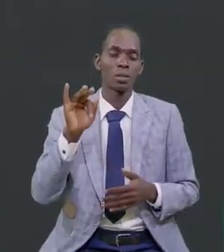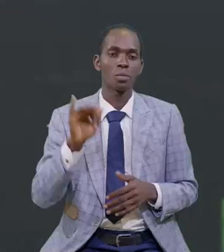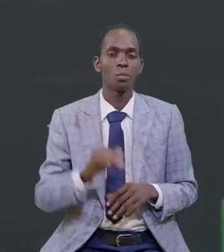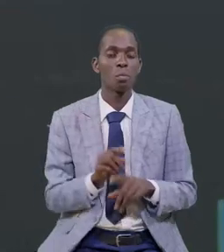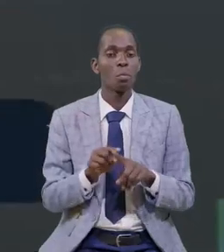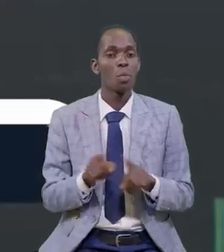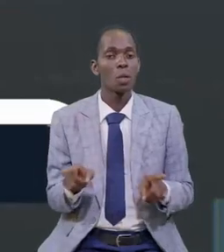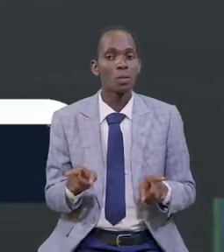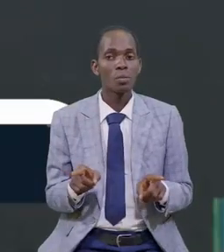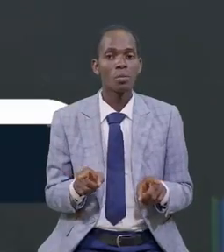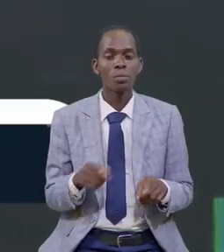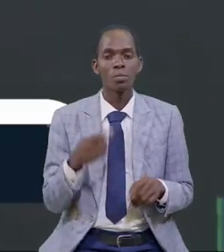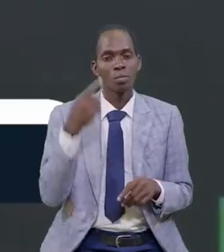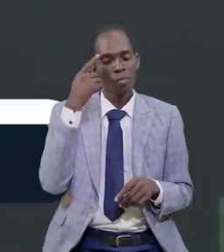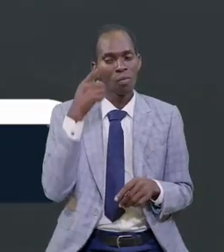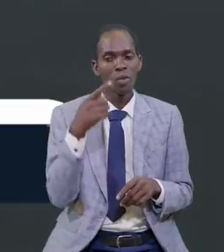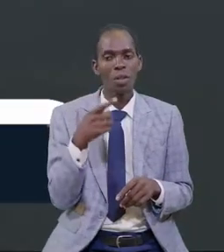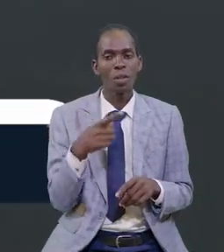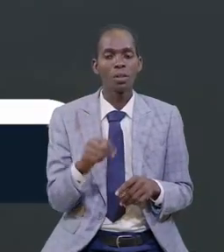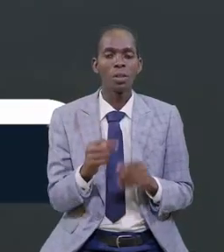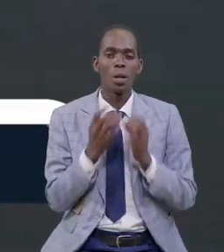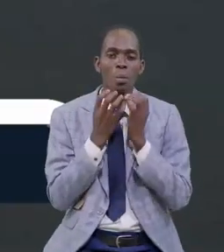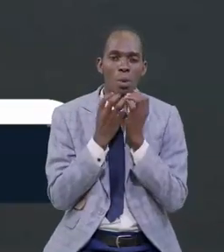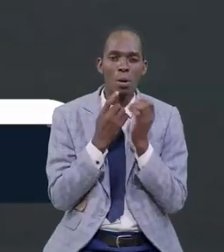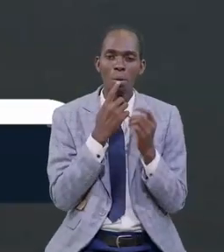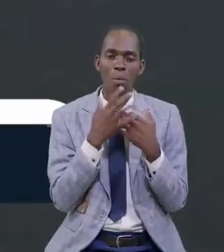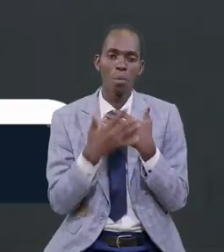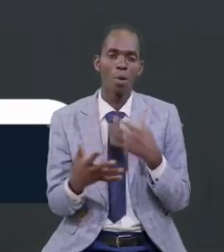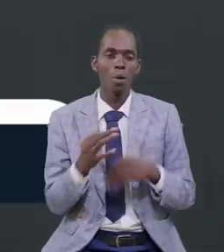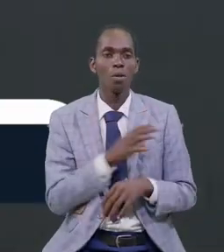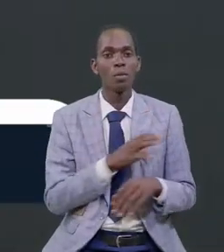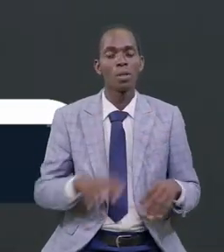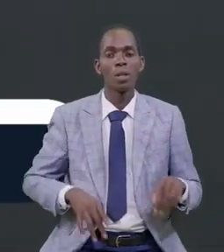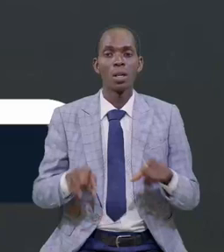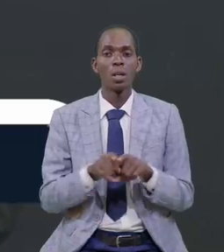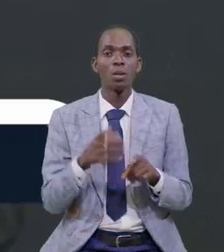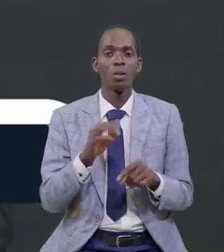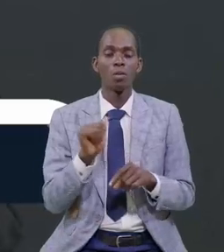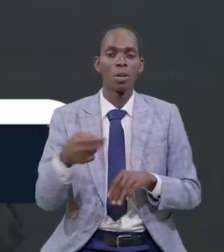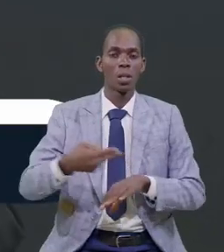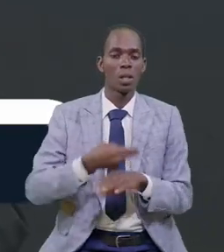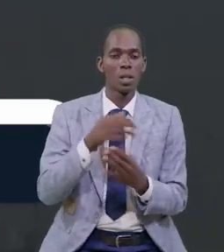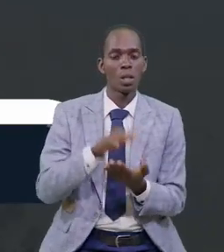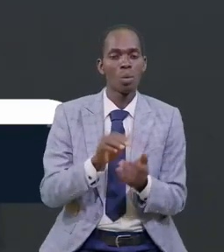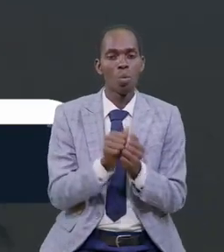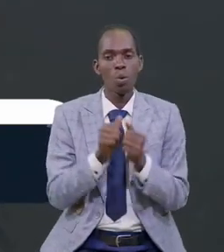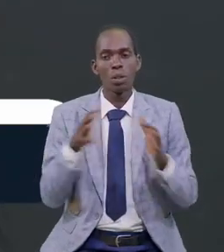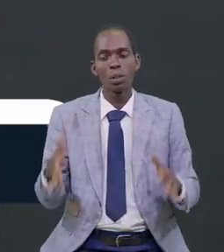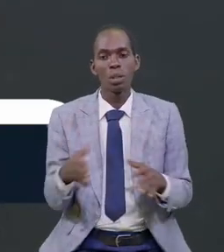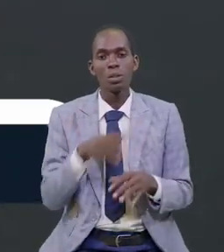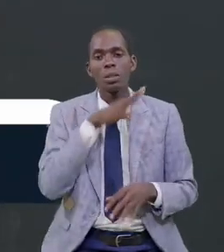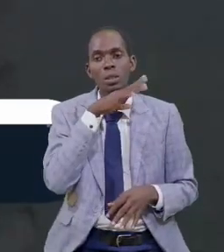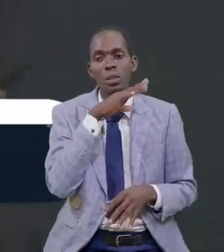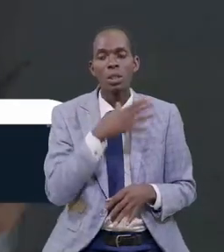19 mais par le sang précieux de Christ comme d'un agneau sans défaut